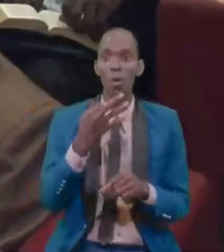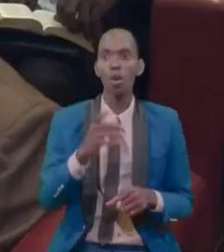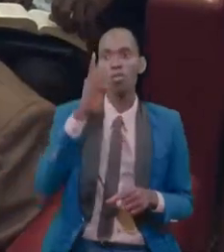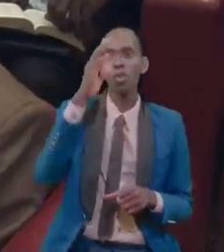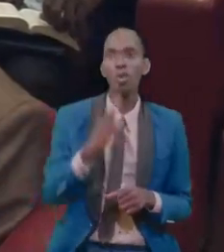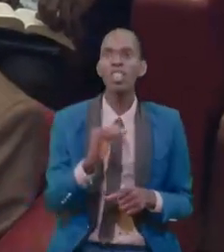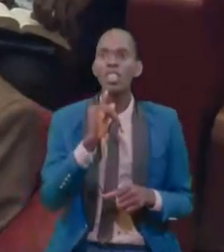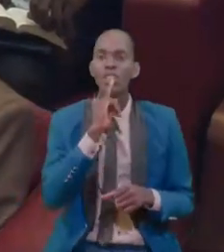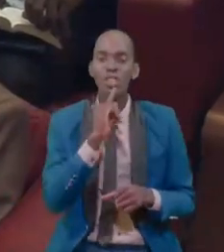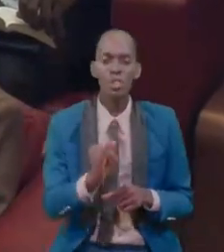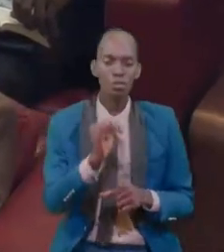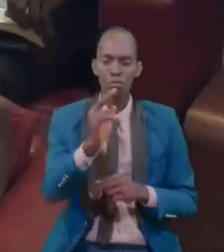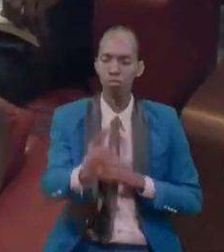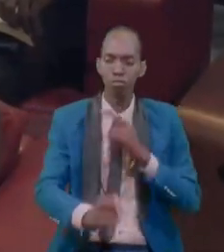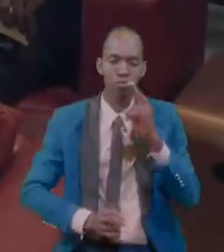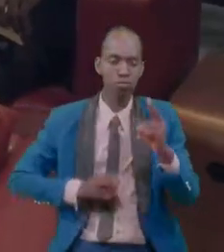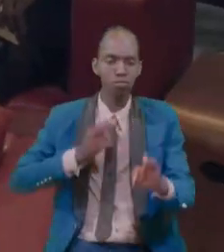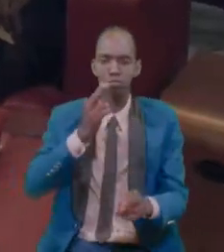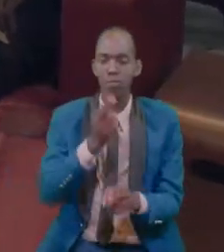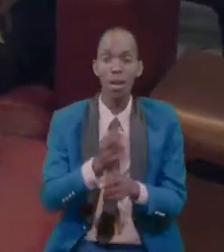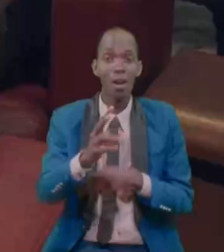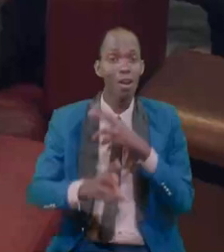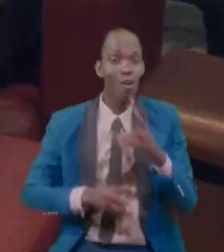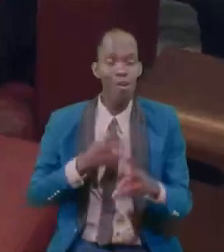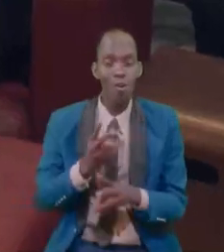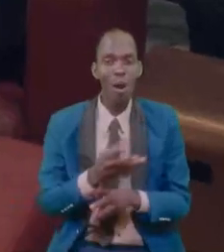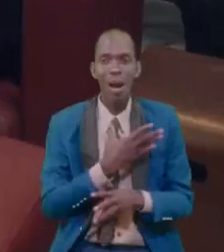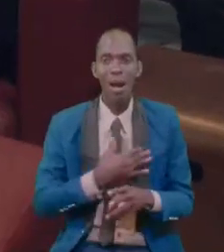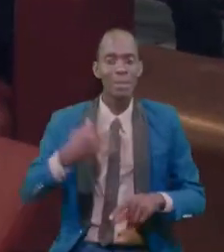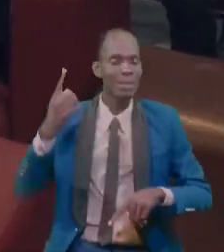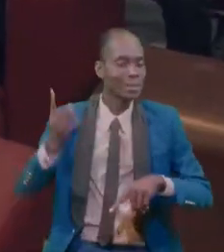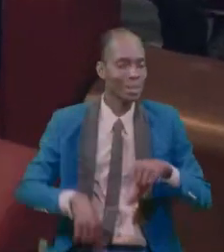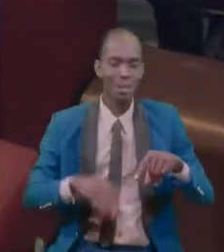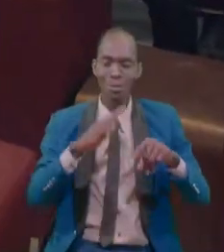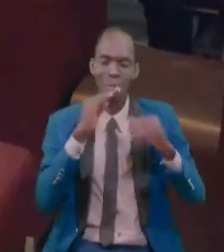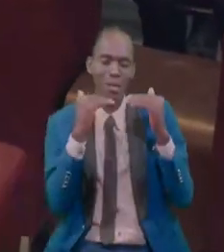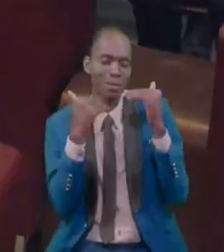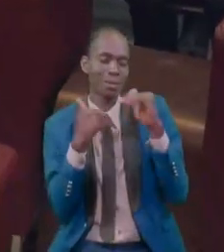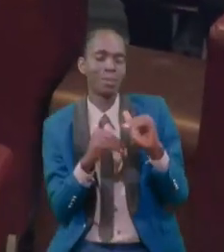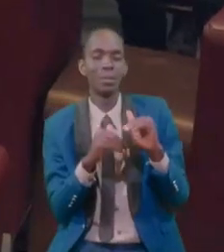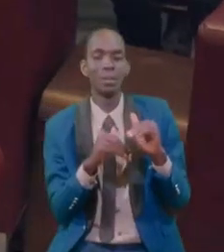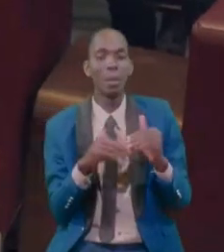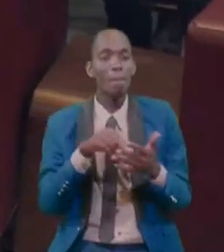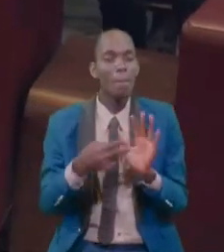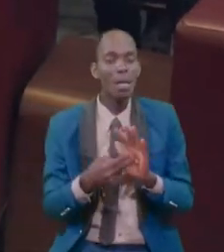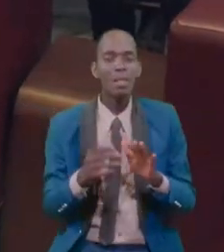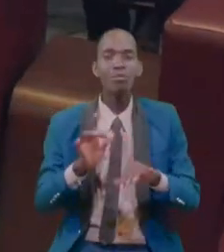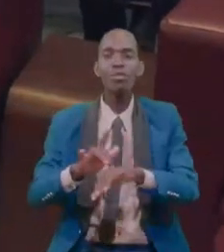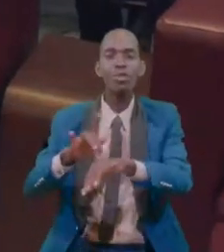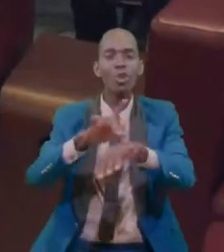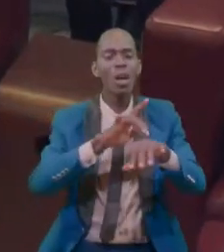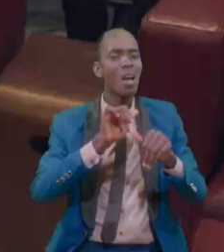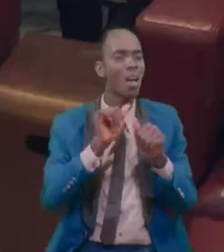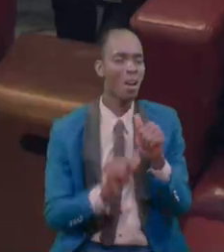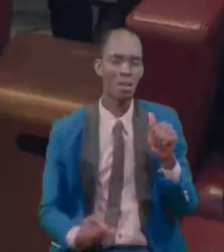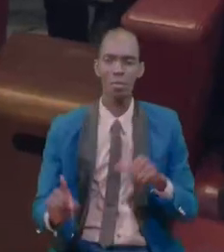La promesse de Dieu est universelle et illimitée. Universelle. Ça atteint tout individu.